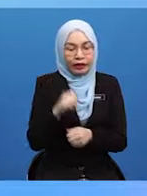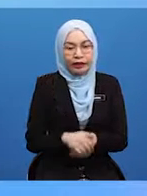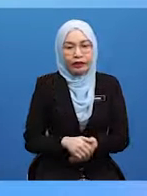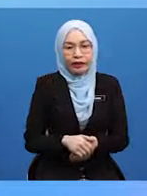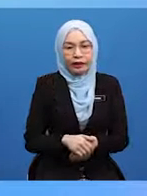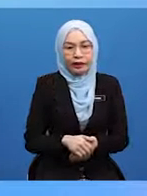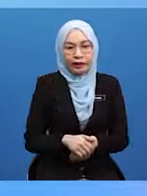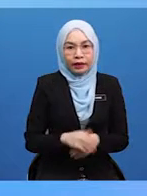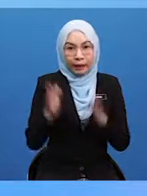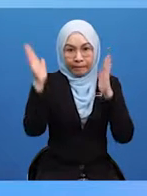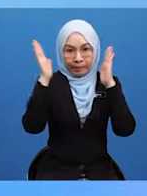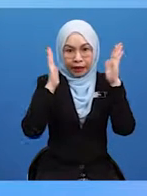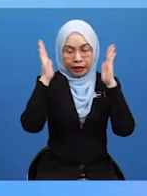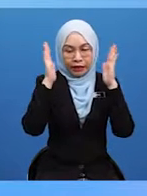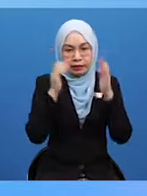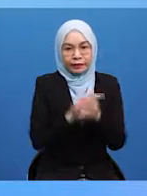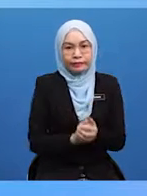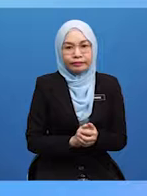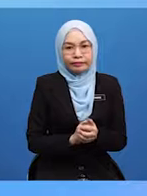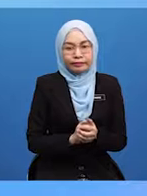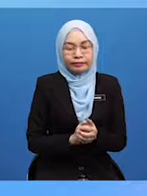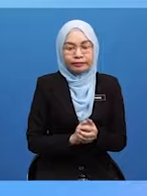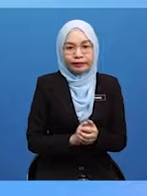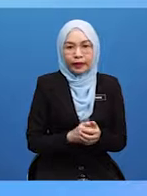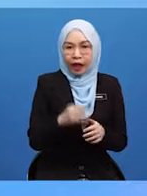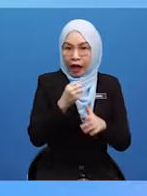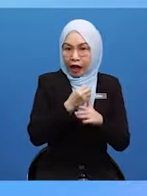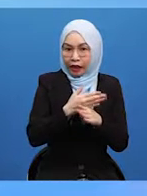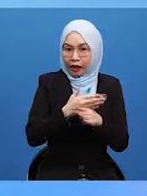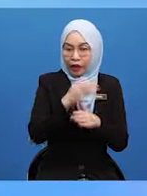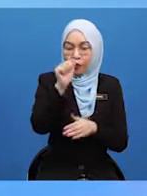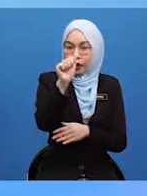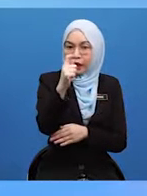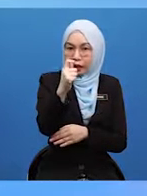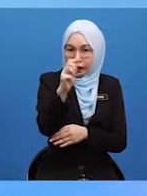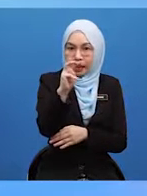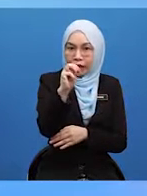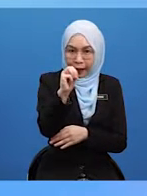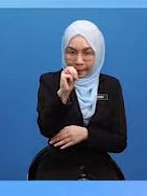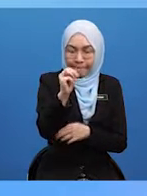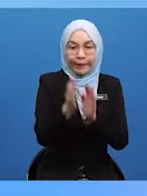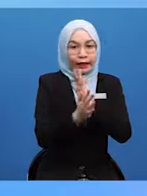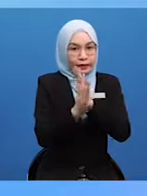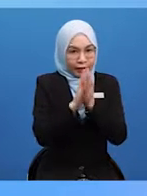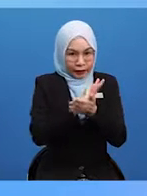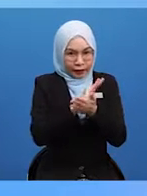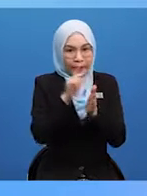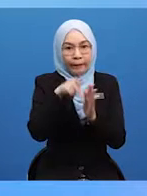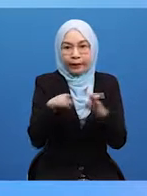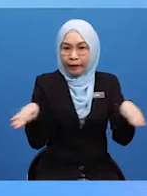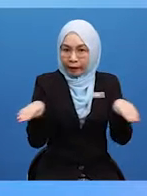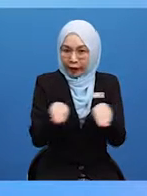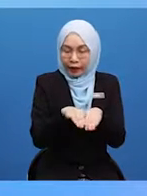TLDM dan Angkatan Tentera Malaysia atau ATM. Maka, pelbagai kemudahan